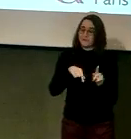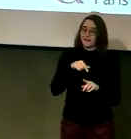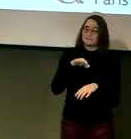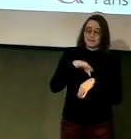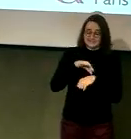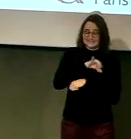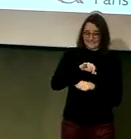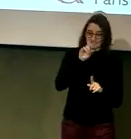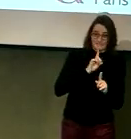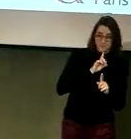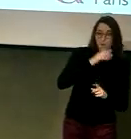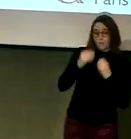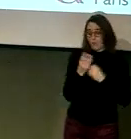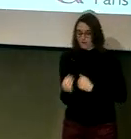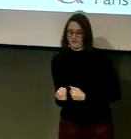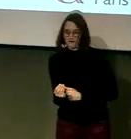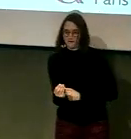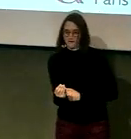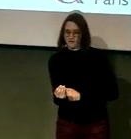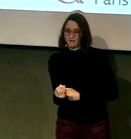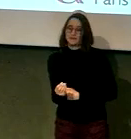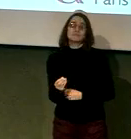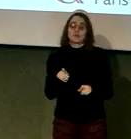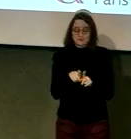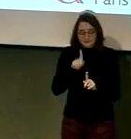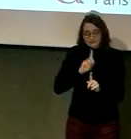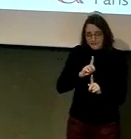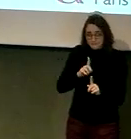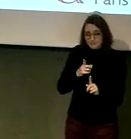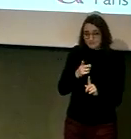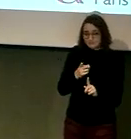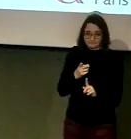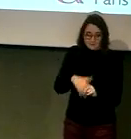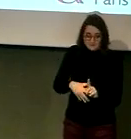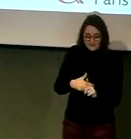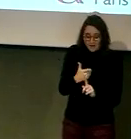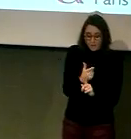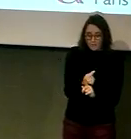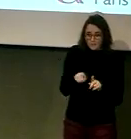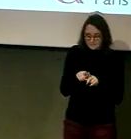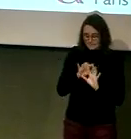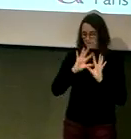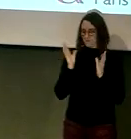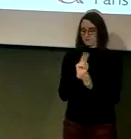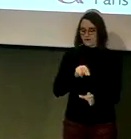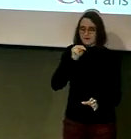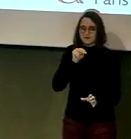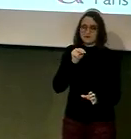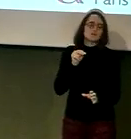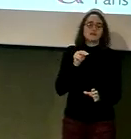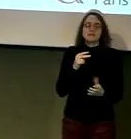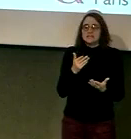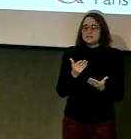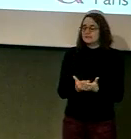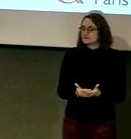patient. Et dans la femme enceinte, il y a un sous-groupe qui existe, et c'est le système qui doit être pris en compte. Donc, quand